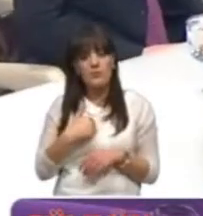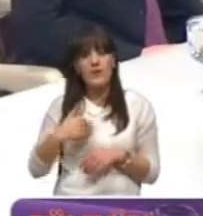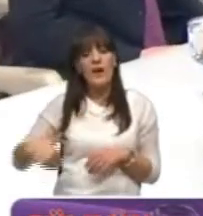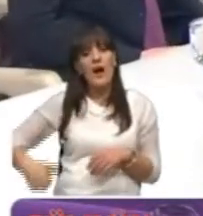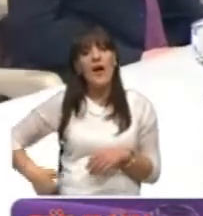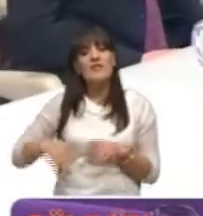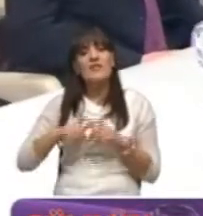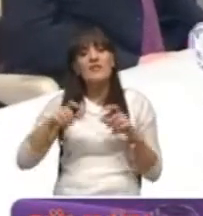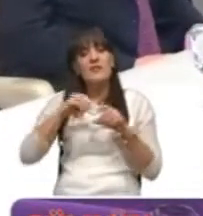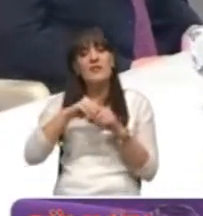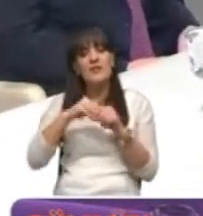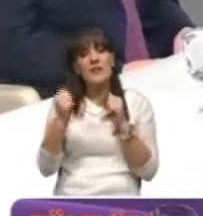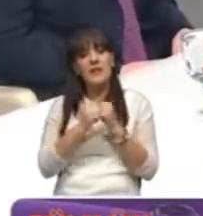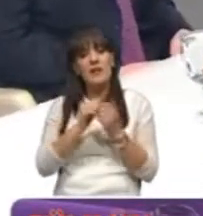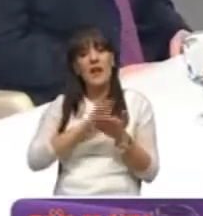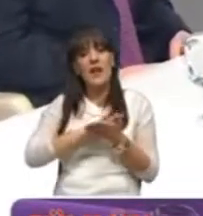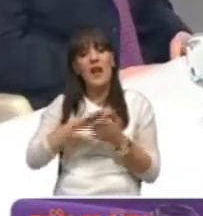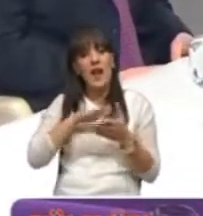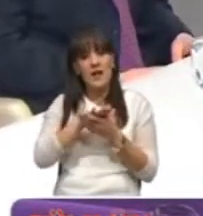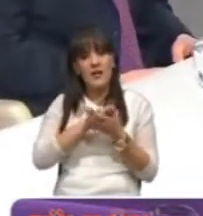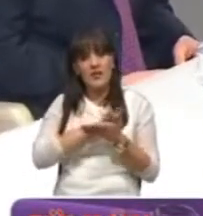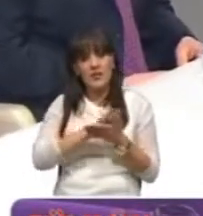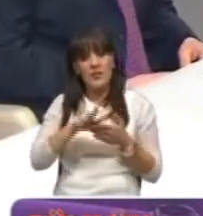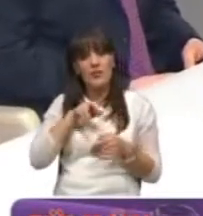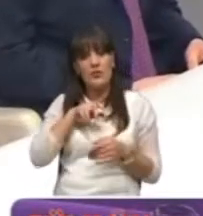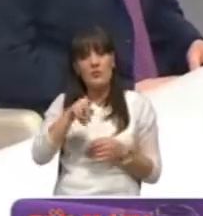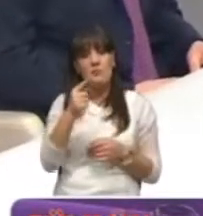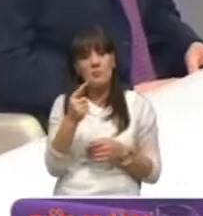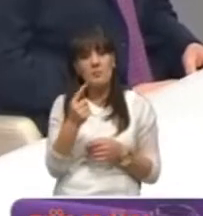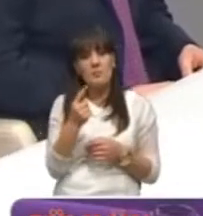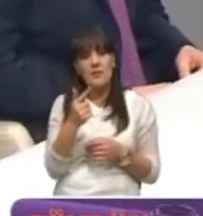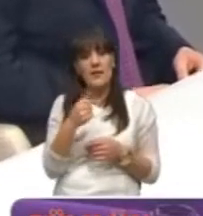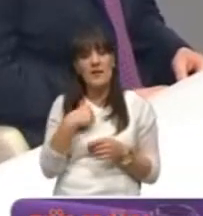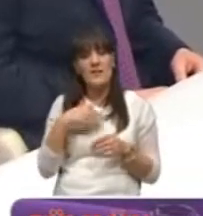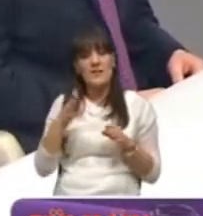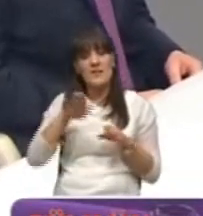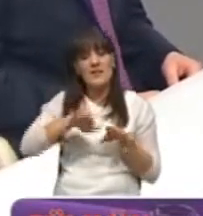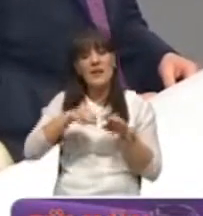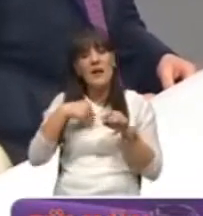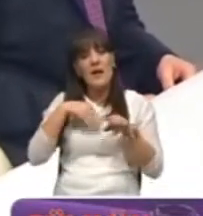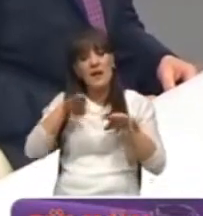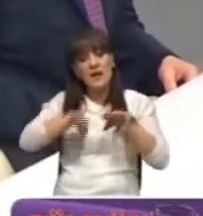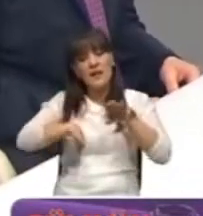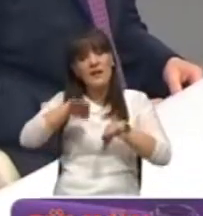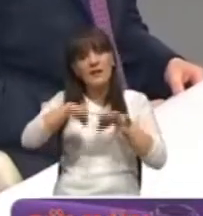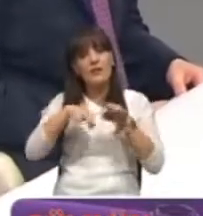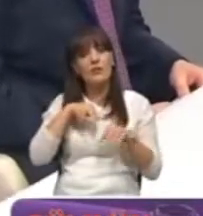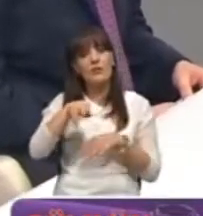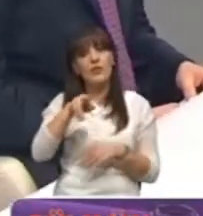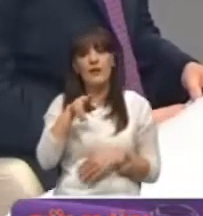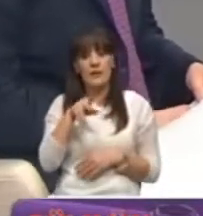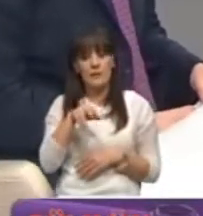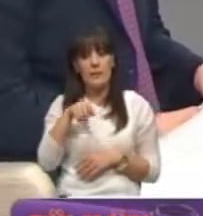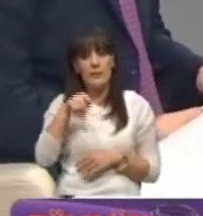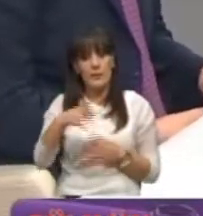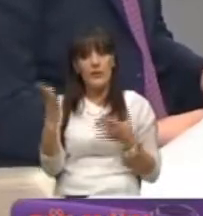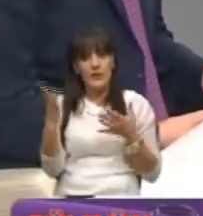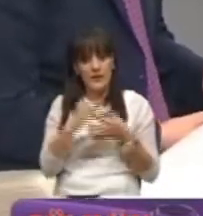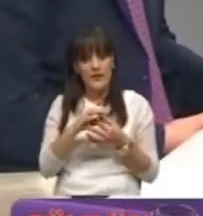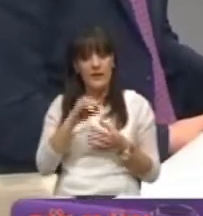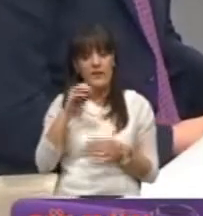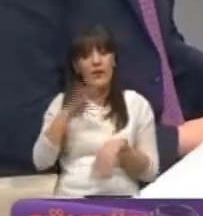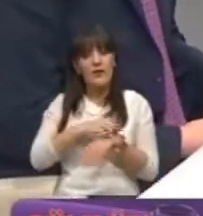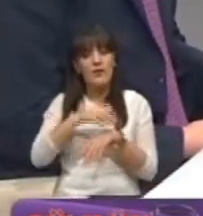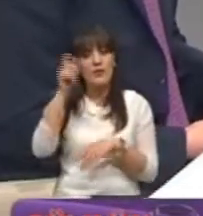Kalça çıkıklığının yanında bir de düz tabanlık var. Yürüyüşü biraz böyle içe basık gibi yürüyor. Bununla ilgili